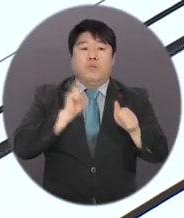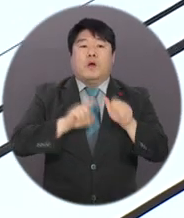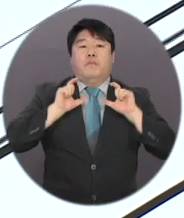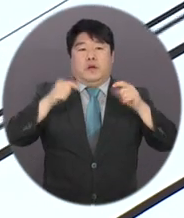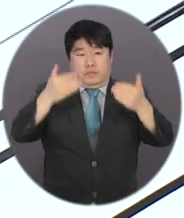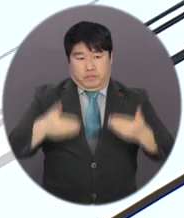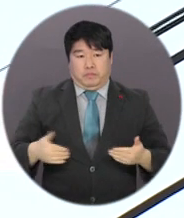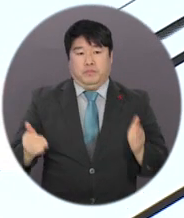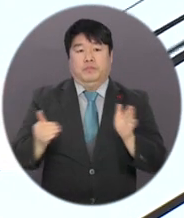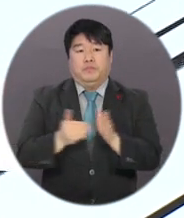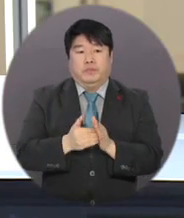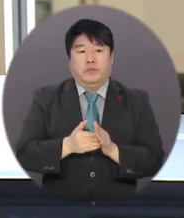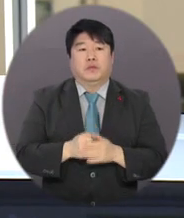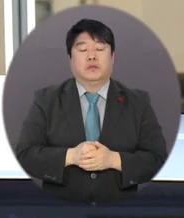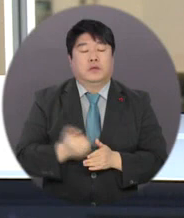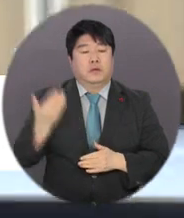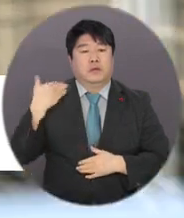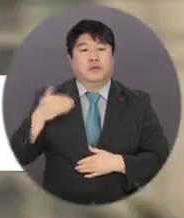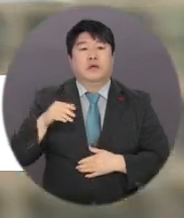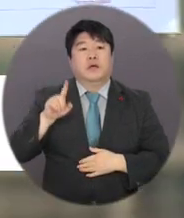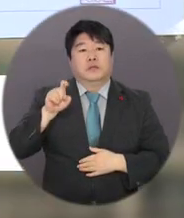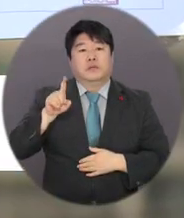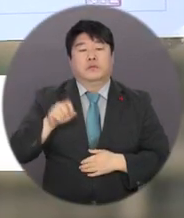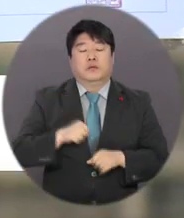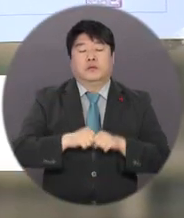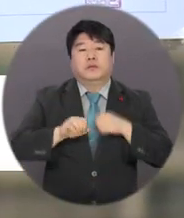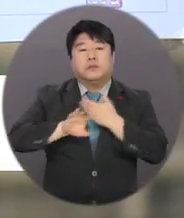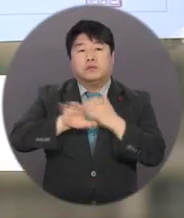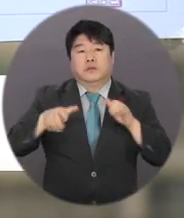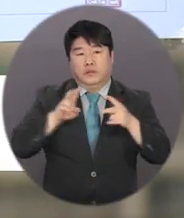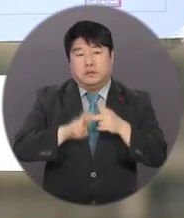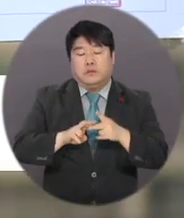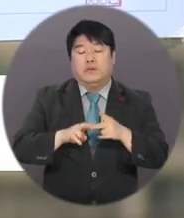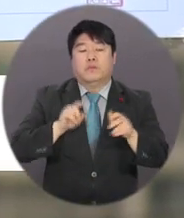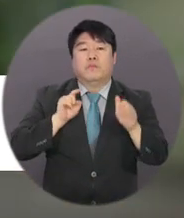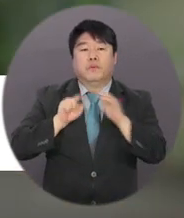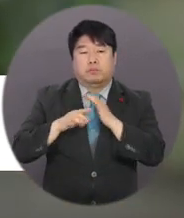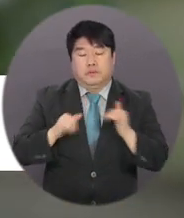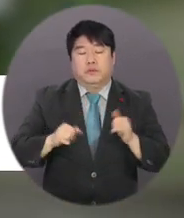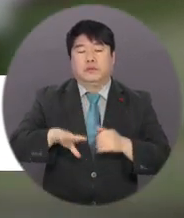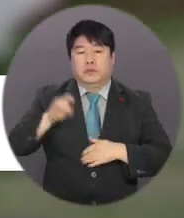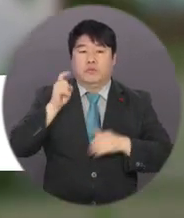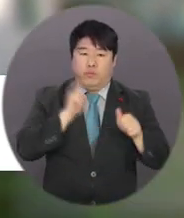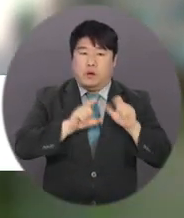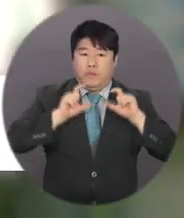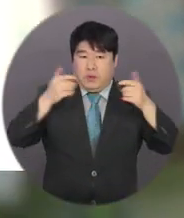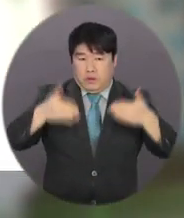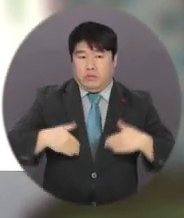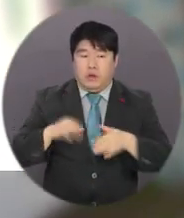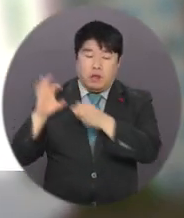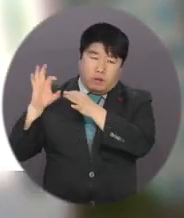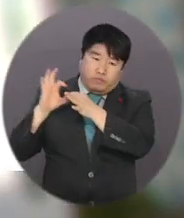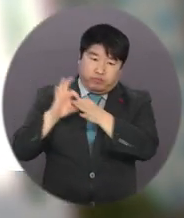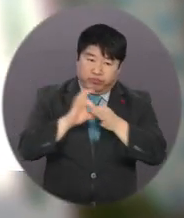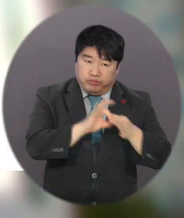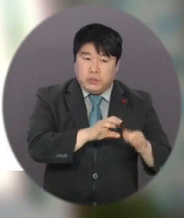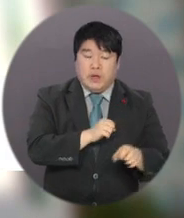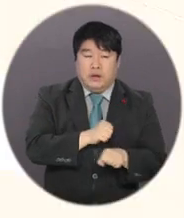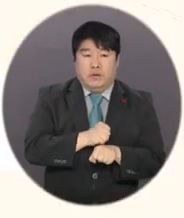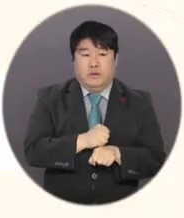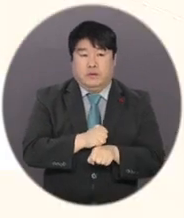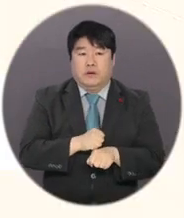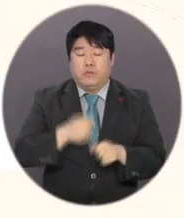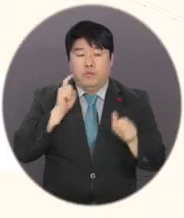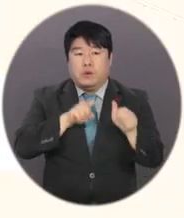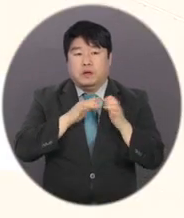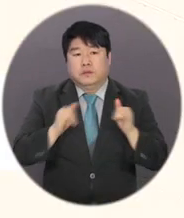판정을 받았습니다. 지난 11일 열방센터 방문자가 처음 확진 판정을 받은 이후 꼬리에 꼬리를 물고 확진자가